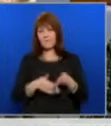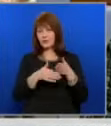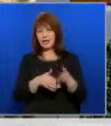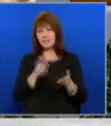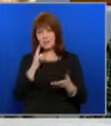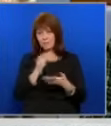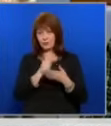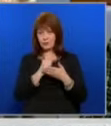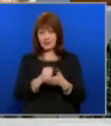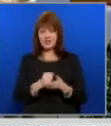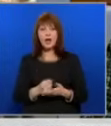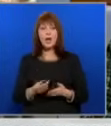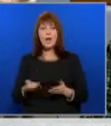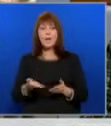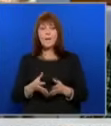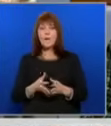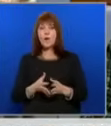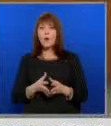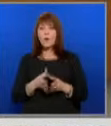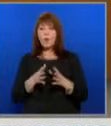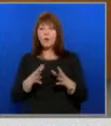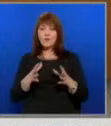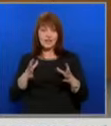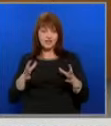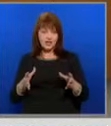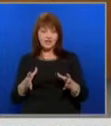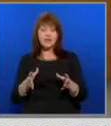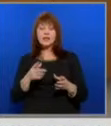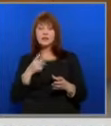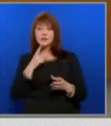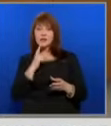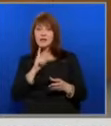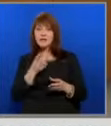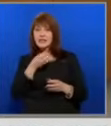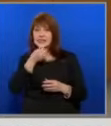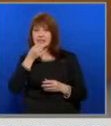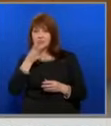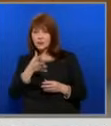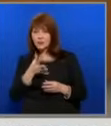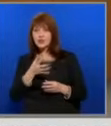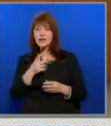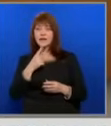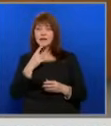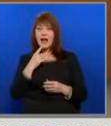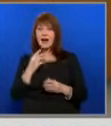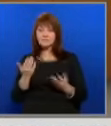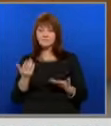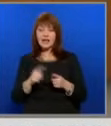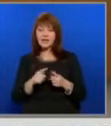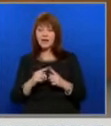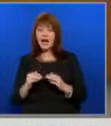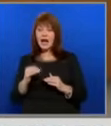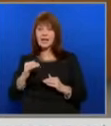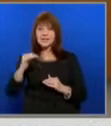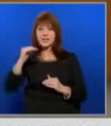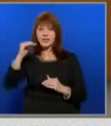2024. Повишаването на доходите трябва да се случва на база икономически растеж, а не на кумулиране на нов дълг. вървим